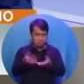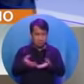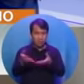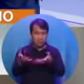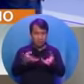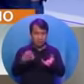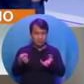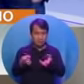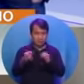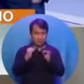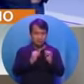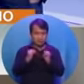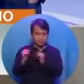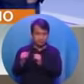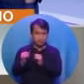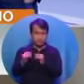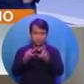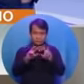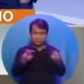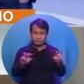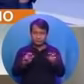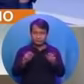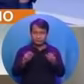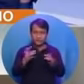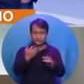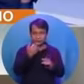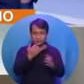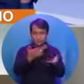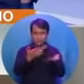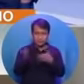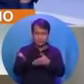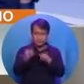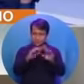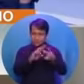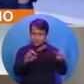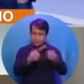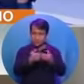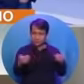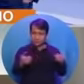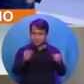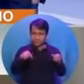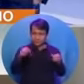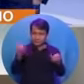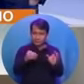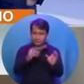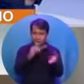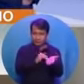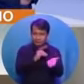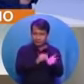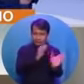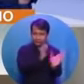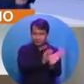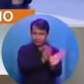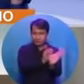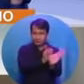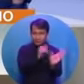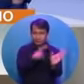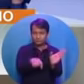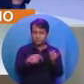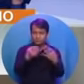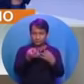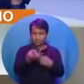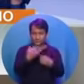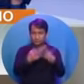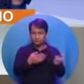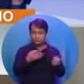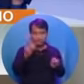eh kailangan ng intervention itong si stepmom mo ng isang psychologist o psychiatrist para magabot kung ano man meron sa